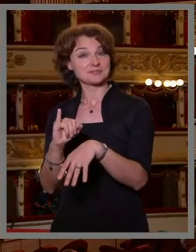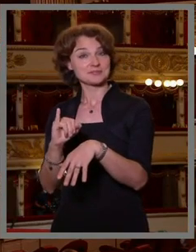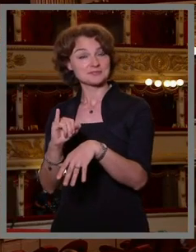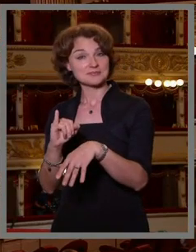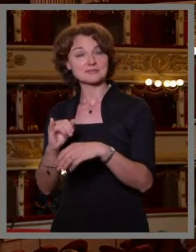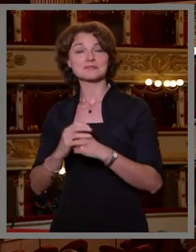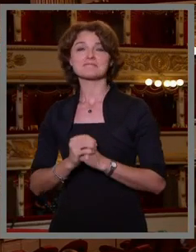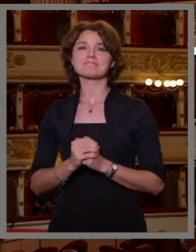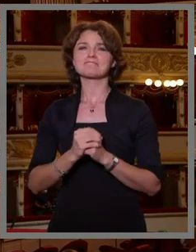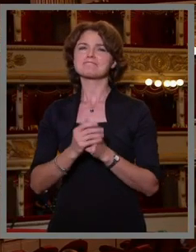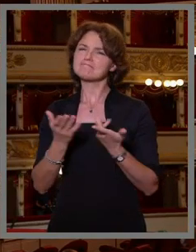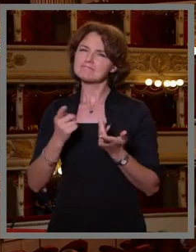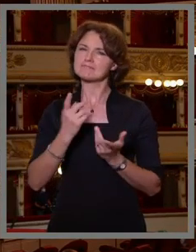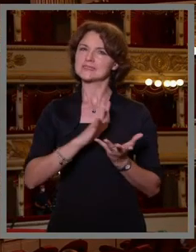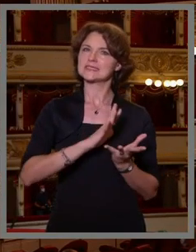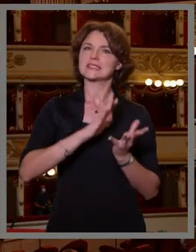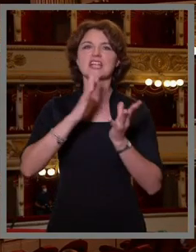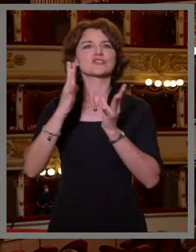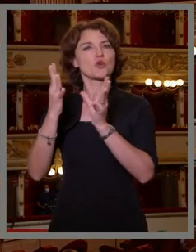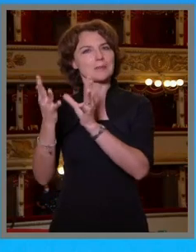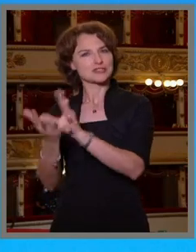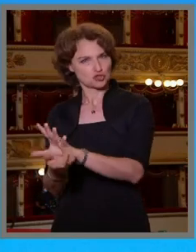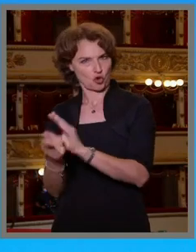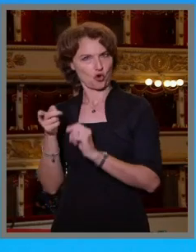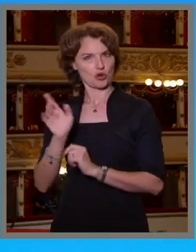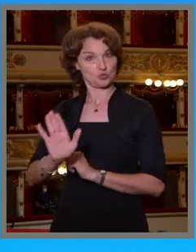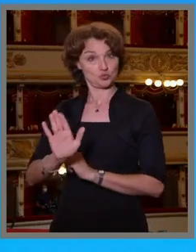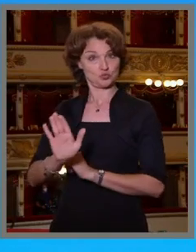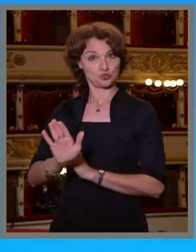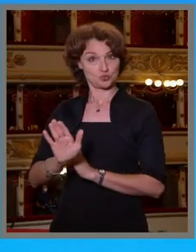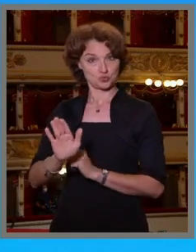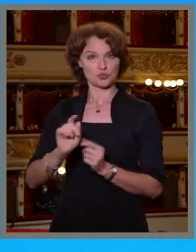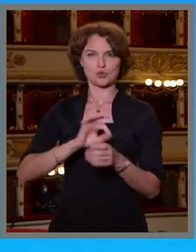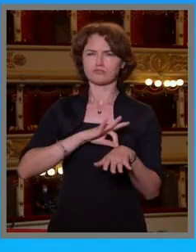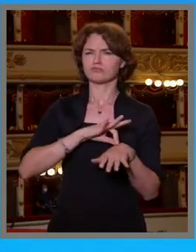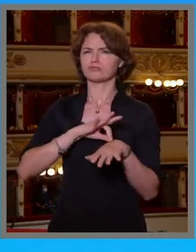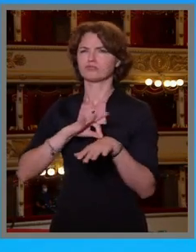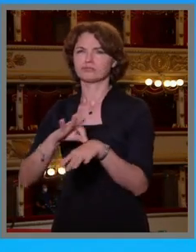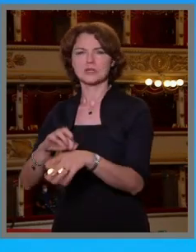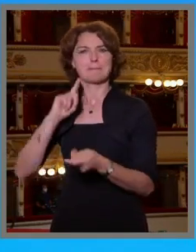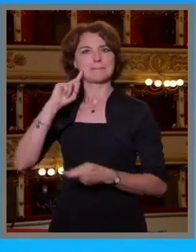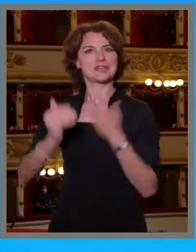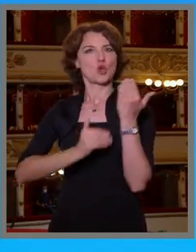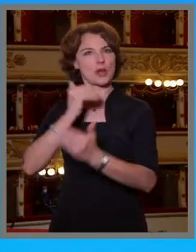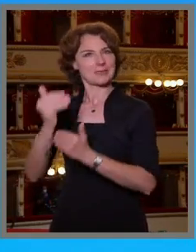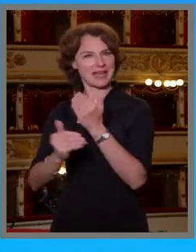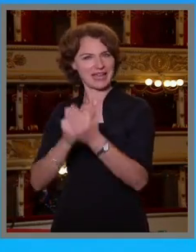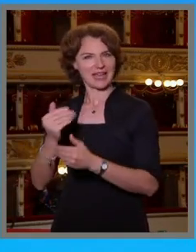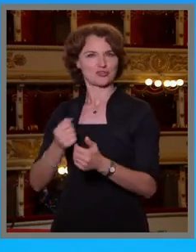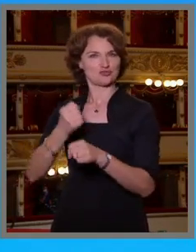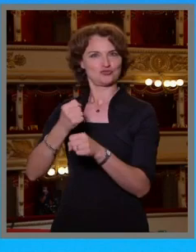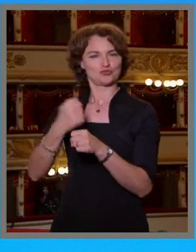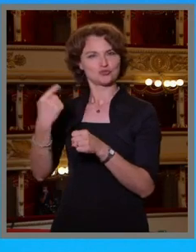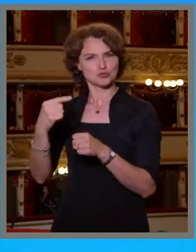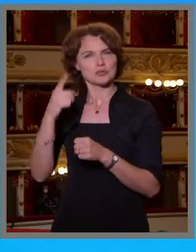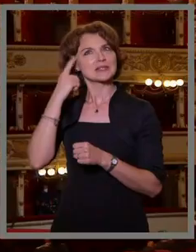trasformazione della sua del suo essere o in un miglioramento della sua funzione sapendo che tutti noi amiamo la